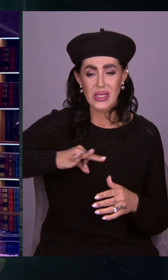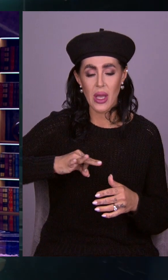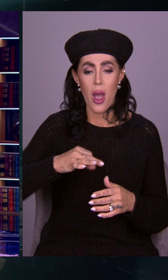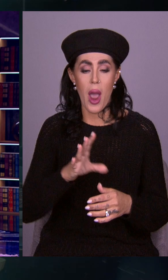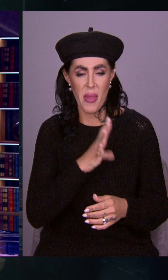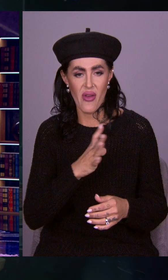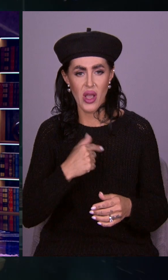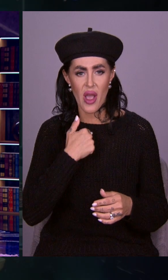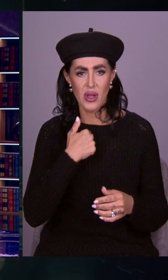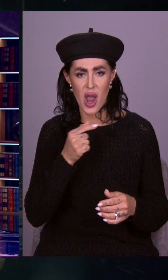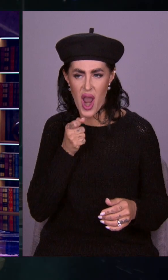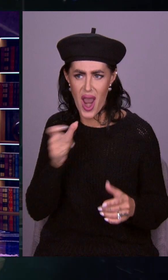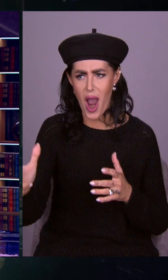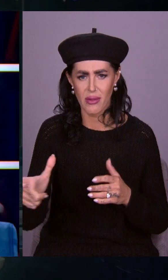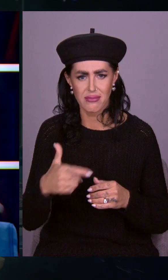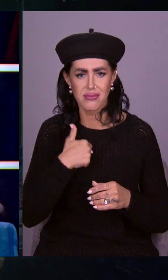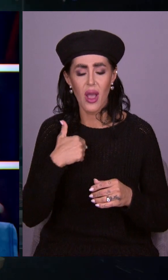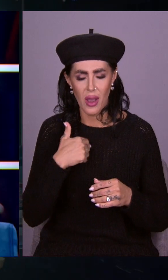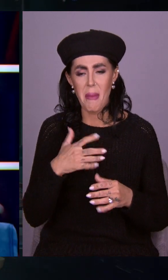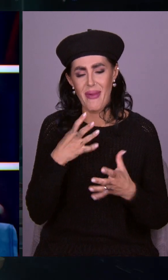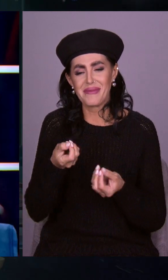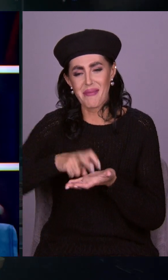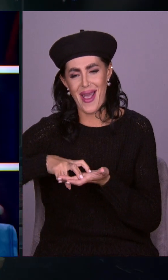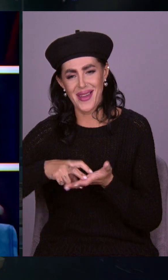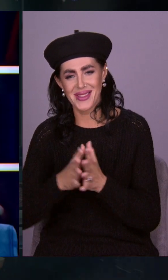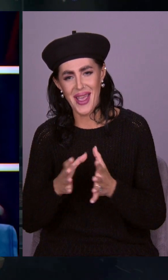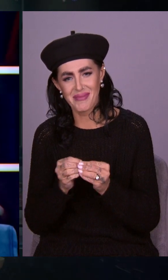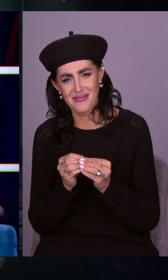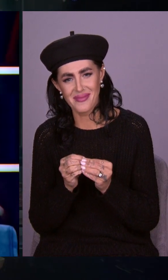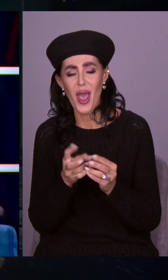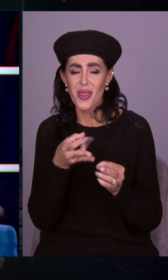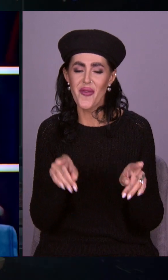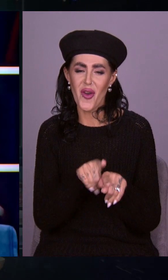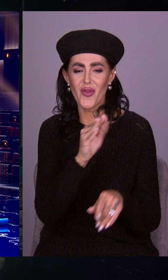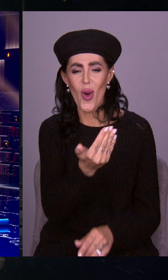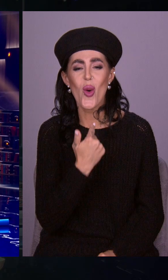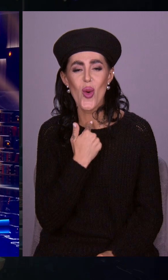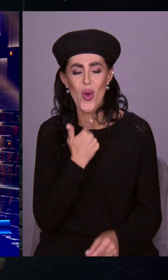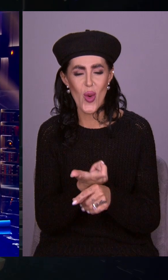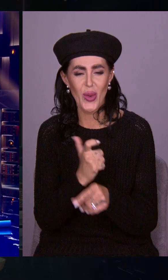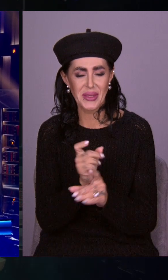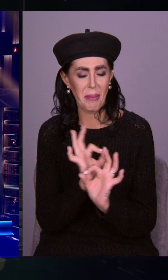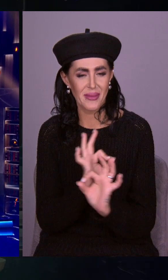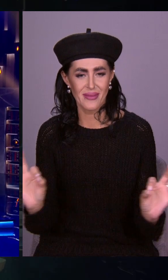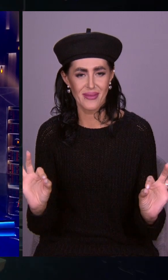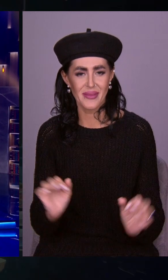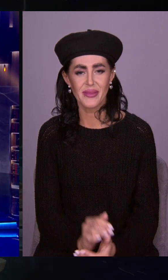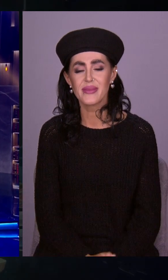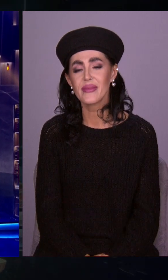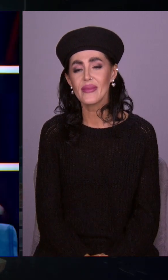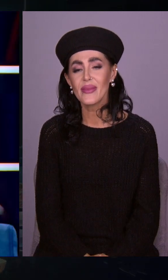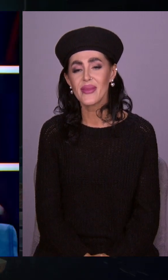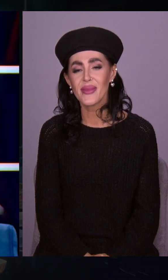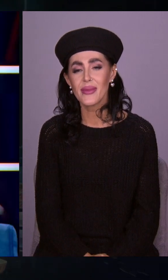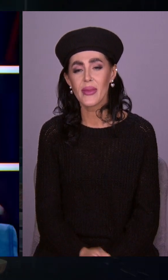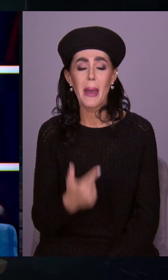і зробити гучніше. Ну, все одно приємно. Це так не працює. Слухай, ну, ми вже всі